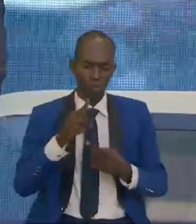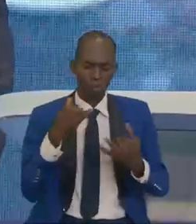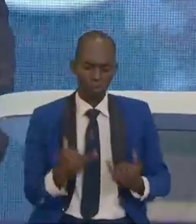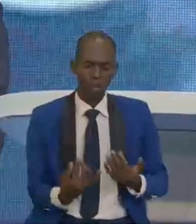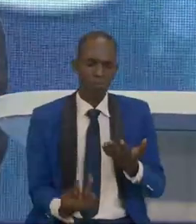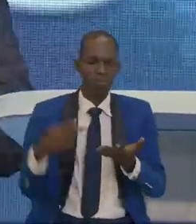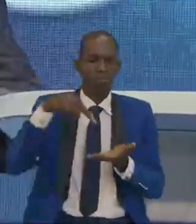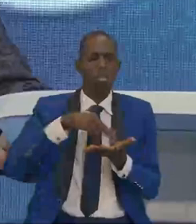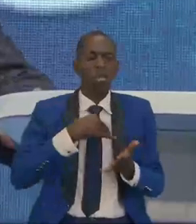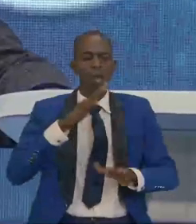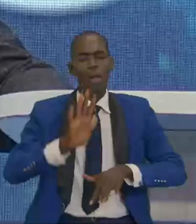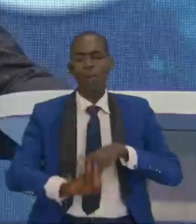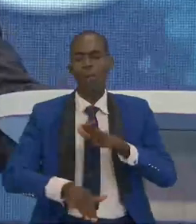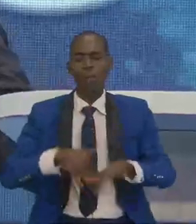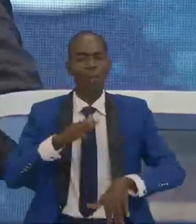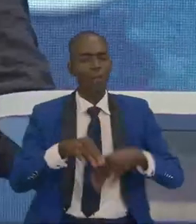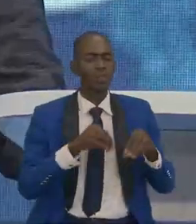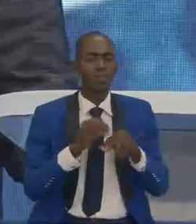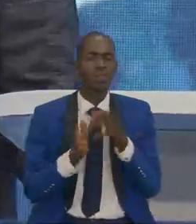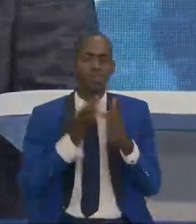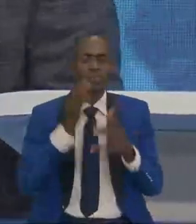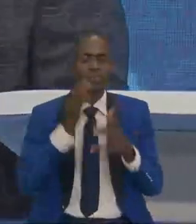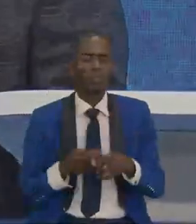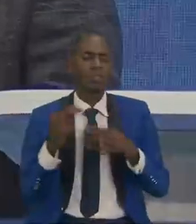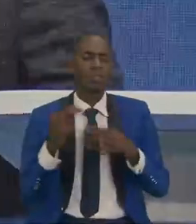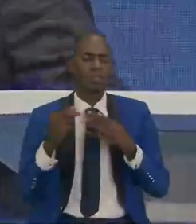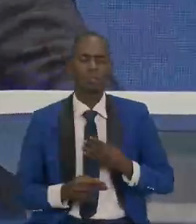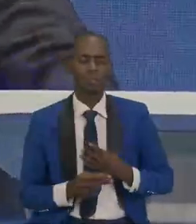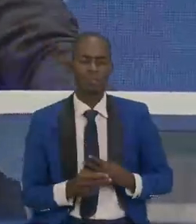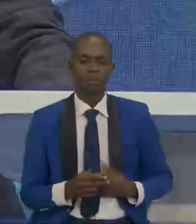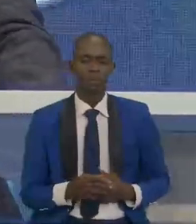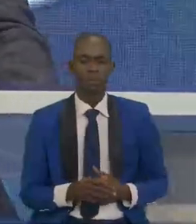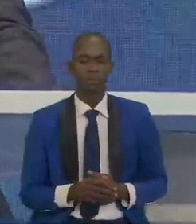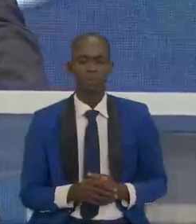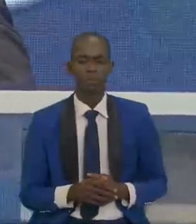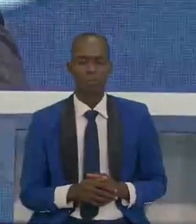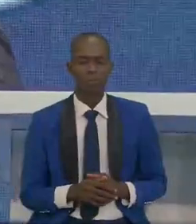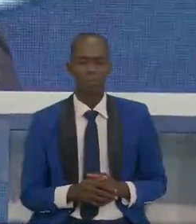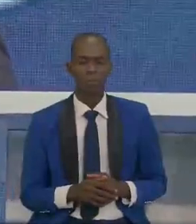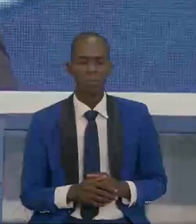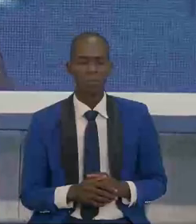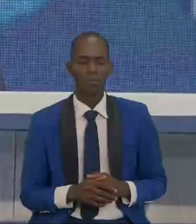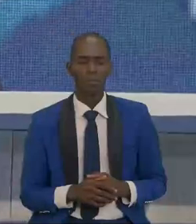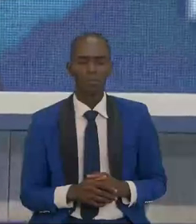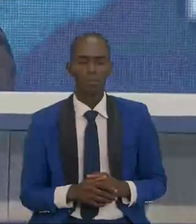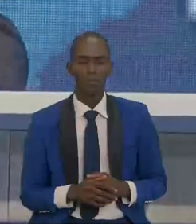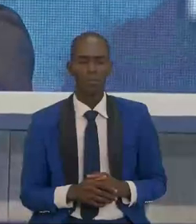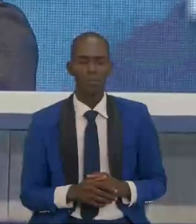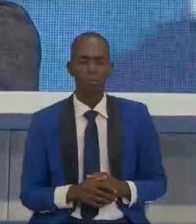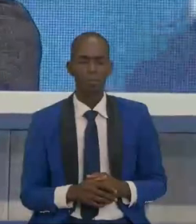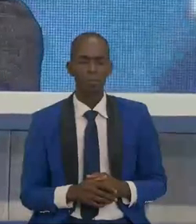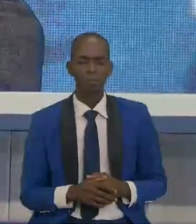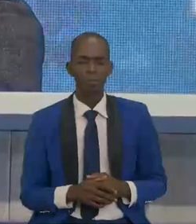Paralytique, homme paralytique, femme paralytique, la puissance est venue sur toi. Lève-toi et marche au nom de